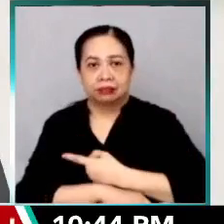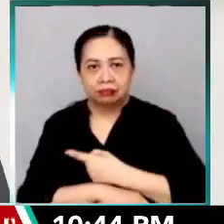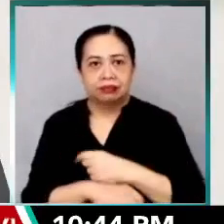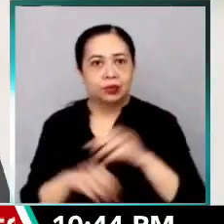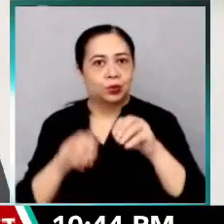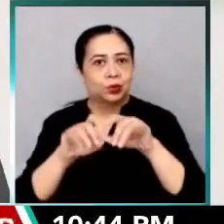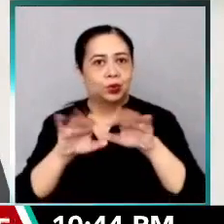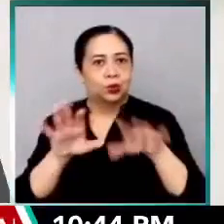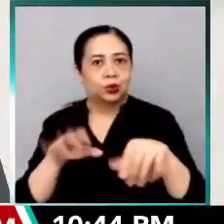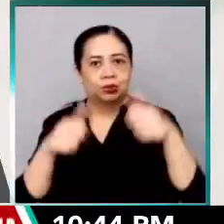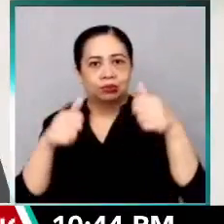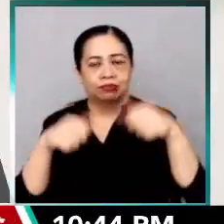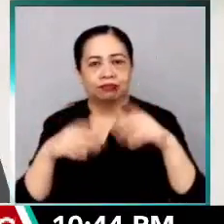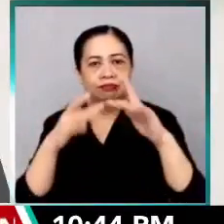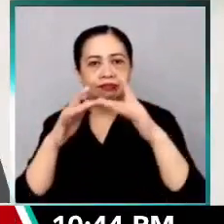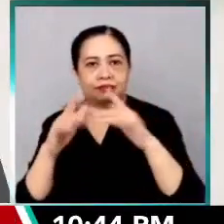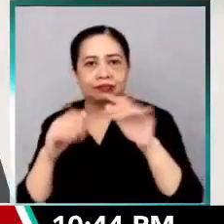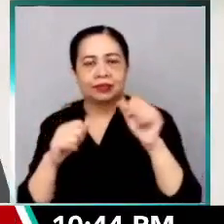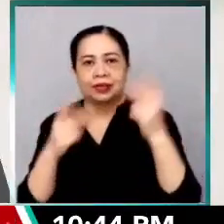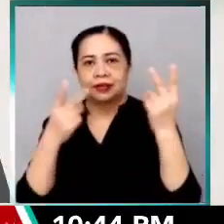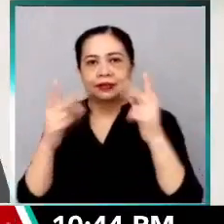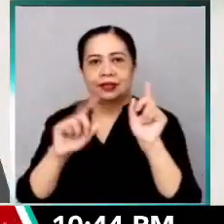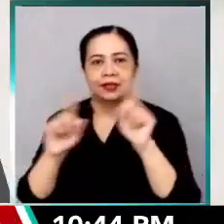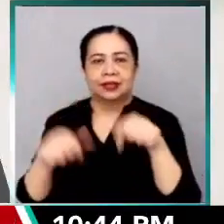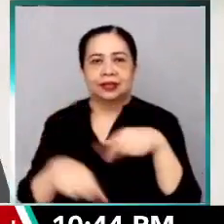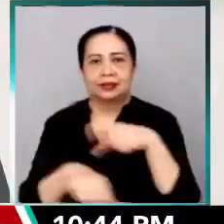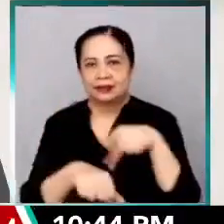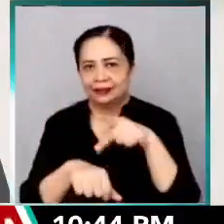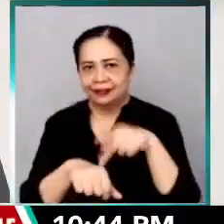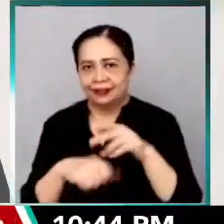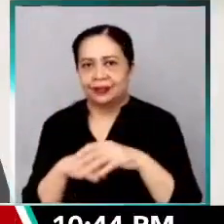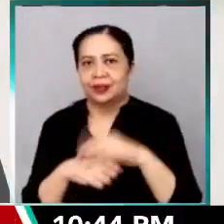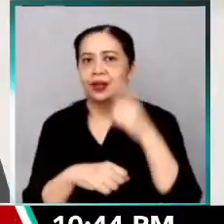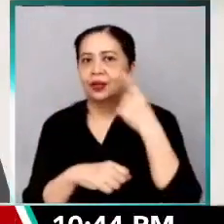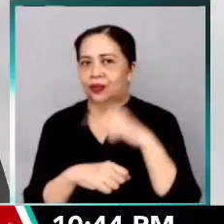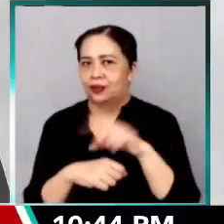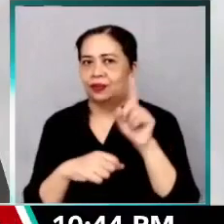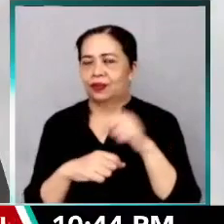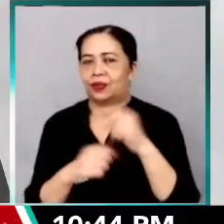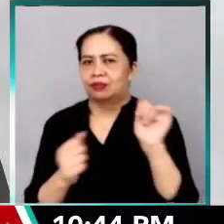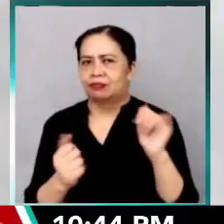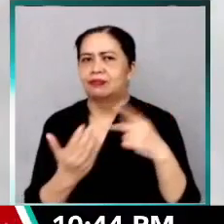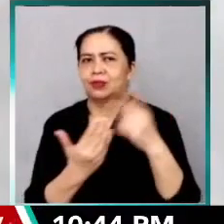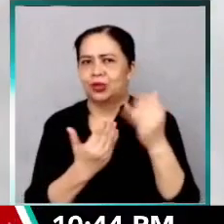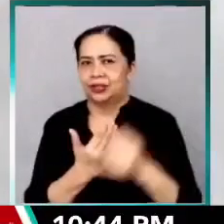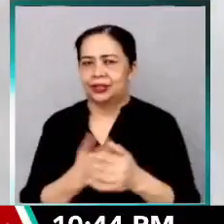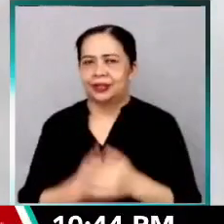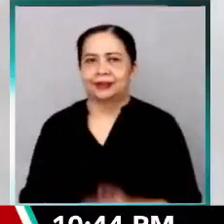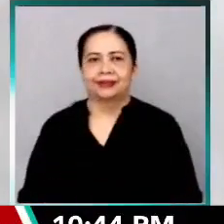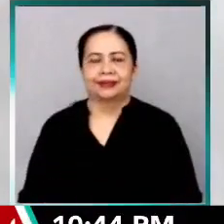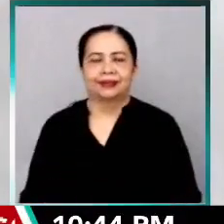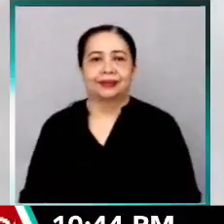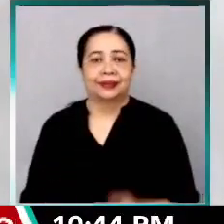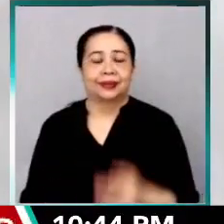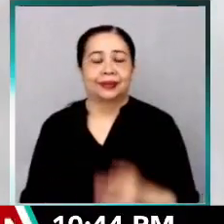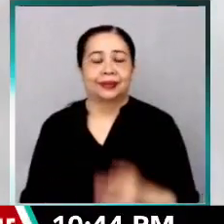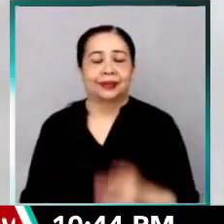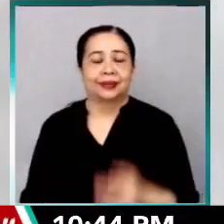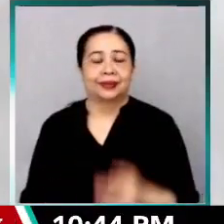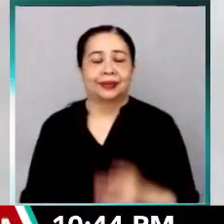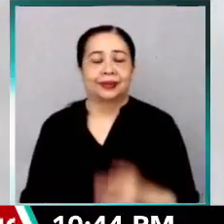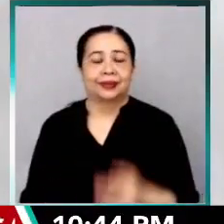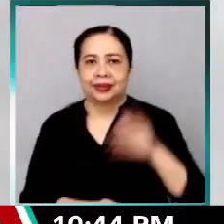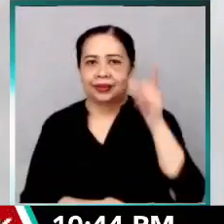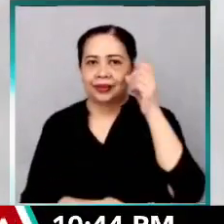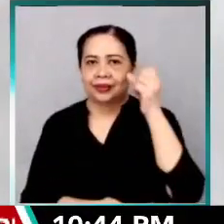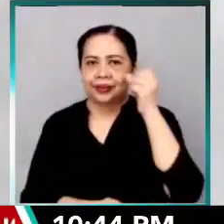social media ang pagbisita niya sa bansa para sa isang proyekto. Lars Santiago nagbabalita